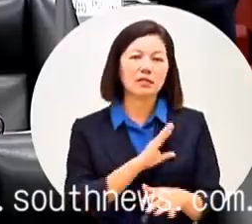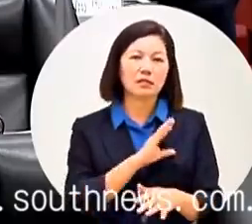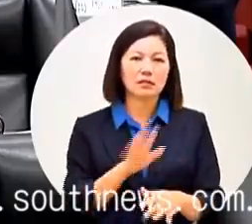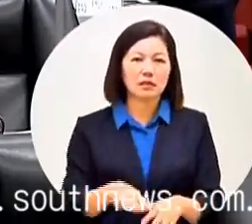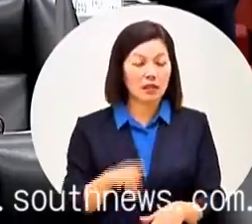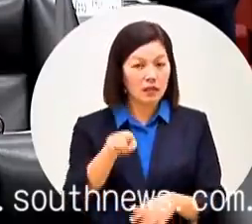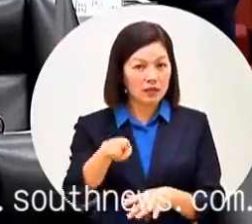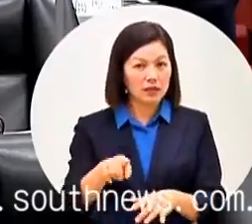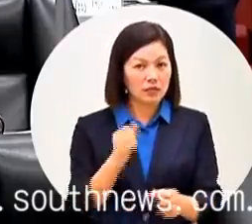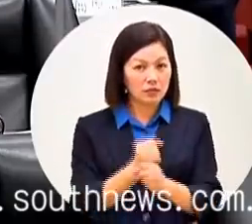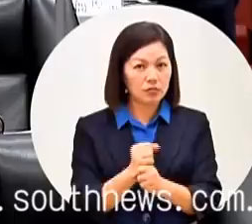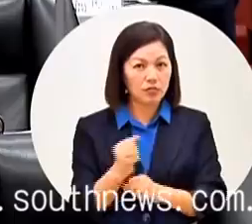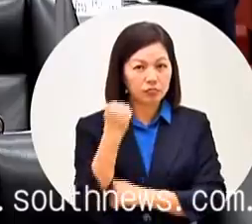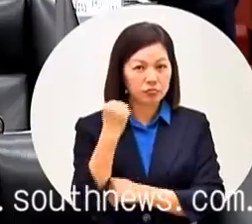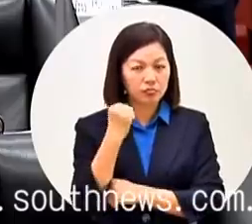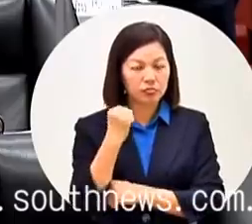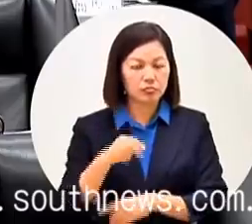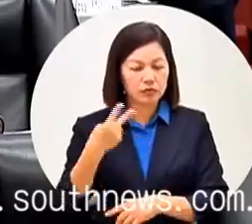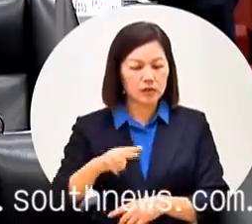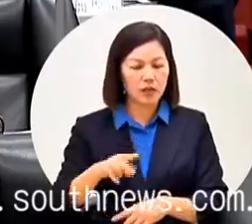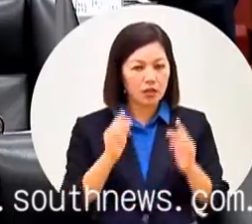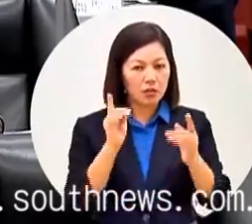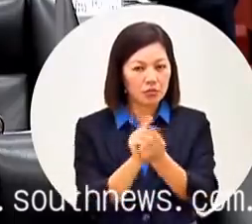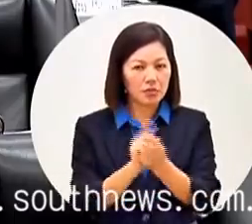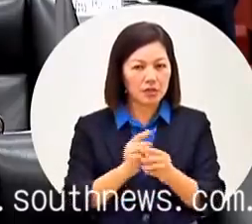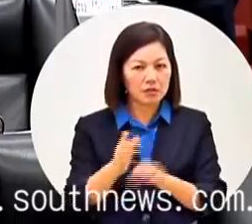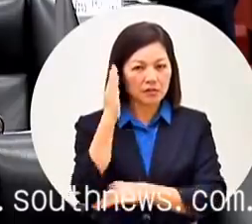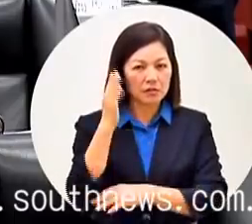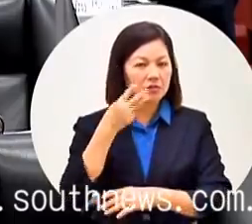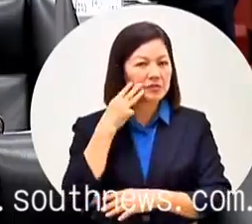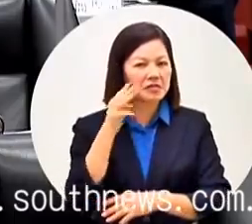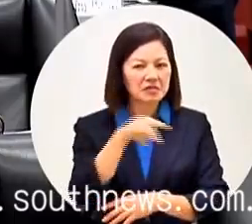是我们的对于这些政治主张也有非常大的 worry 啊，